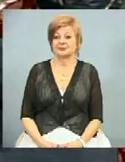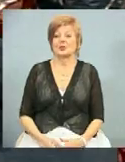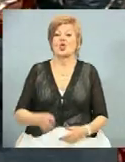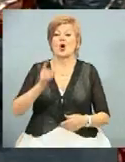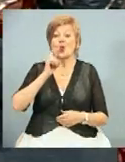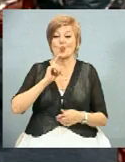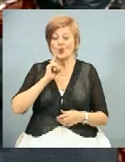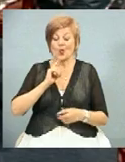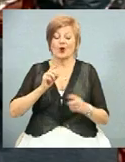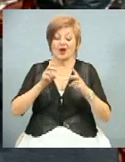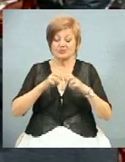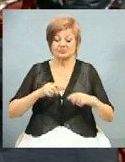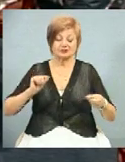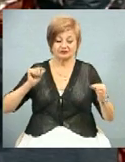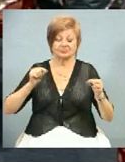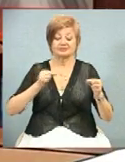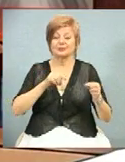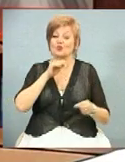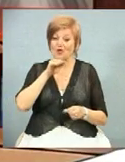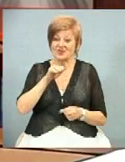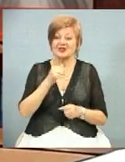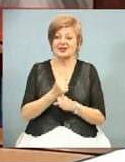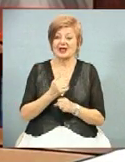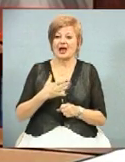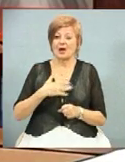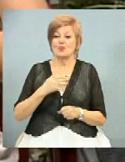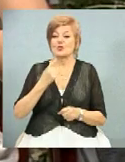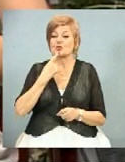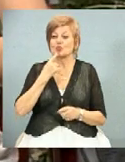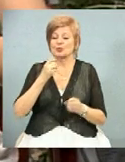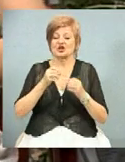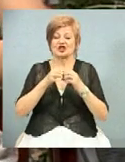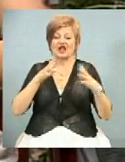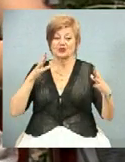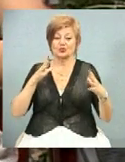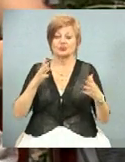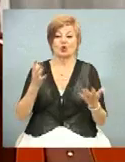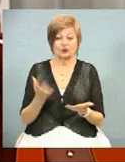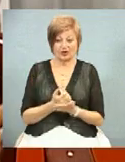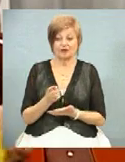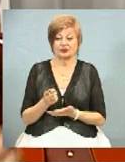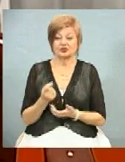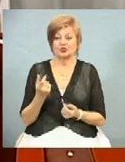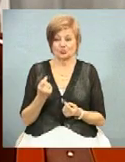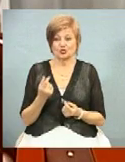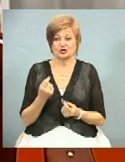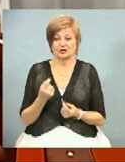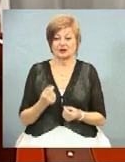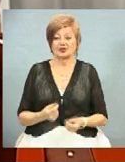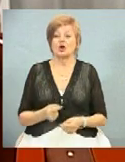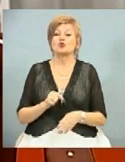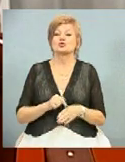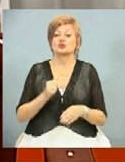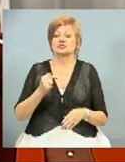Поки тривав дослід і ви дивилися професора Протона, ми тут намагалися надути кульку. Вдалося тобі надути кульку? Так. Як